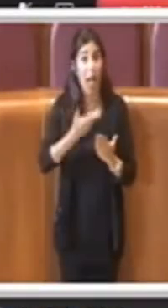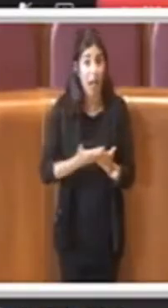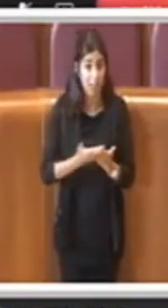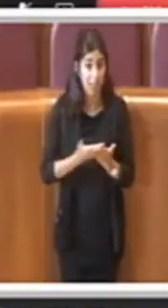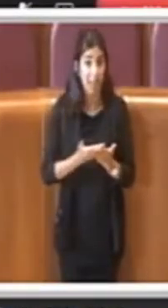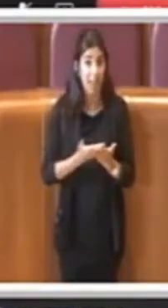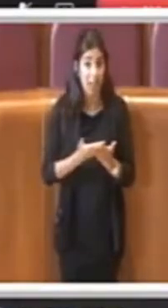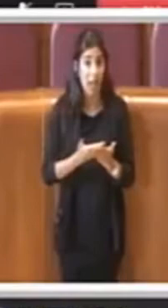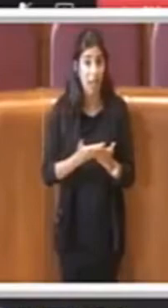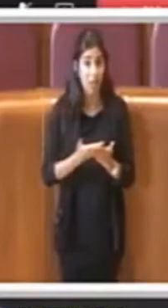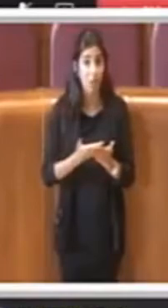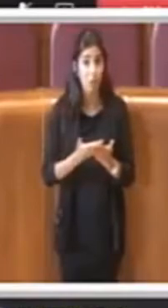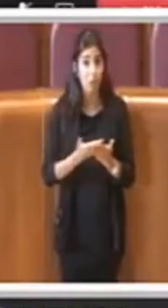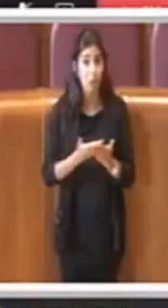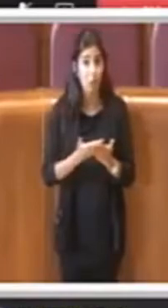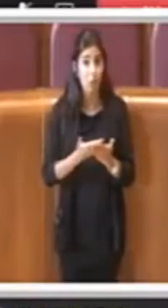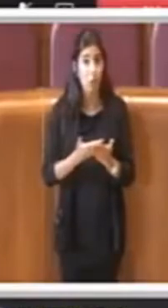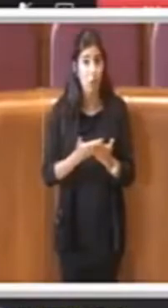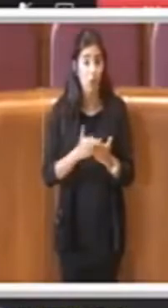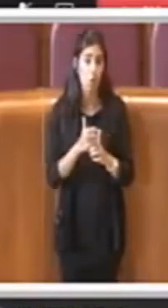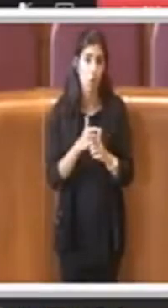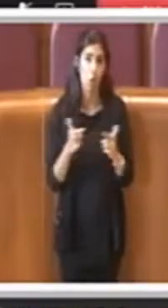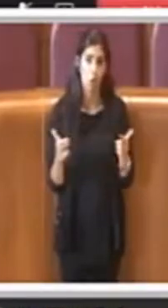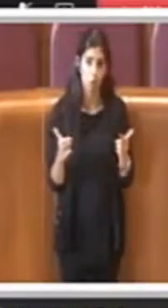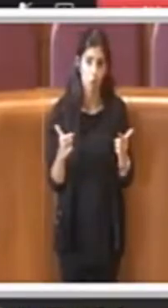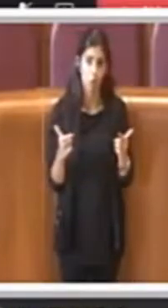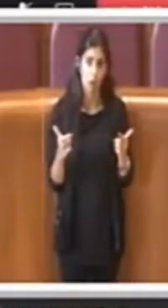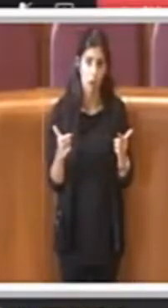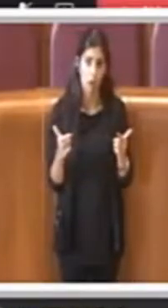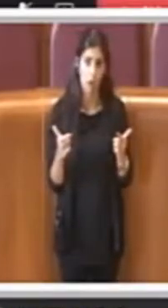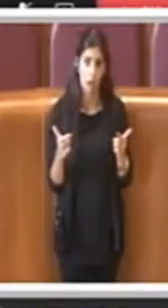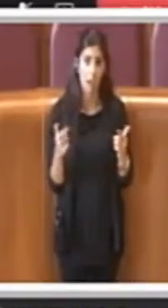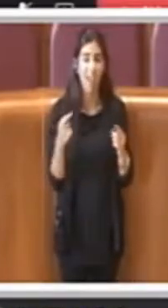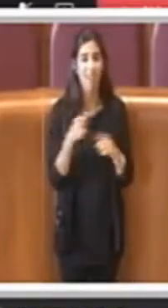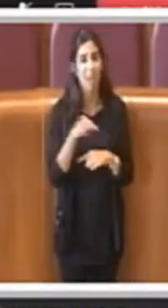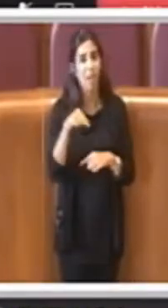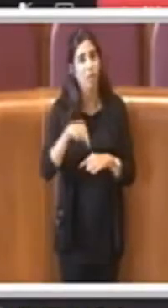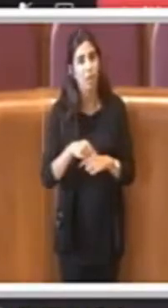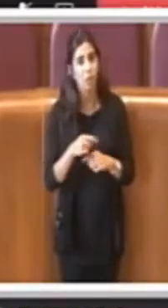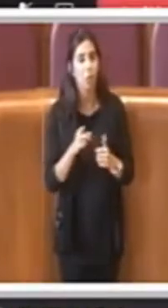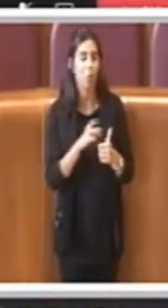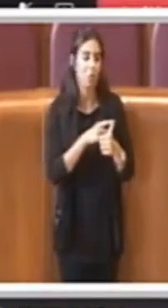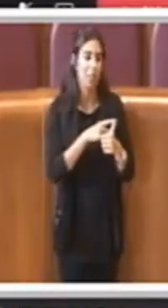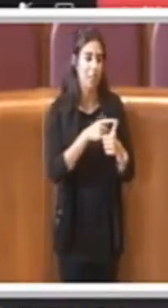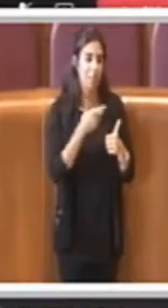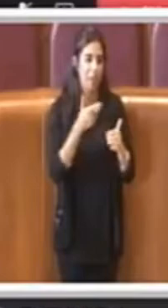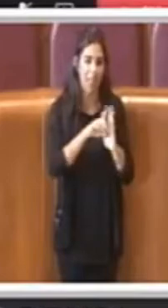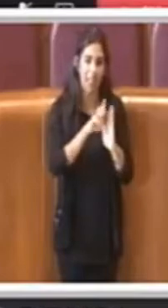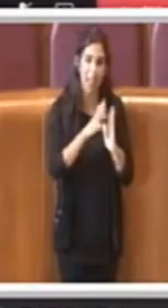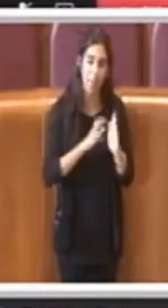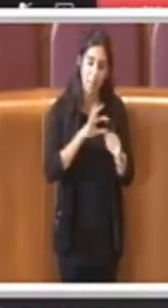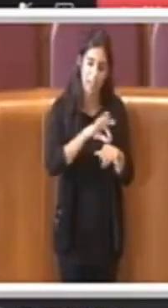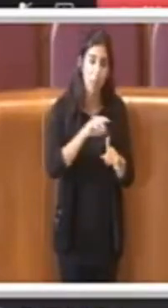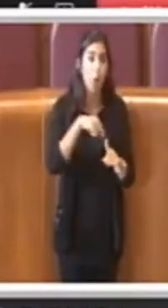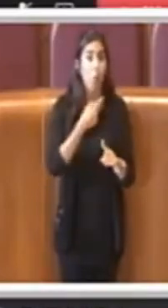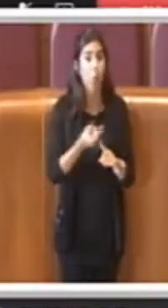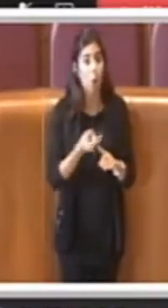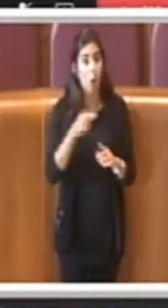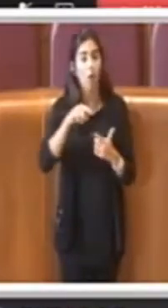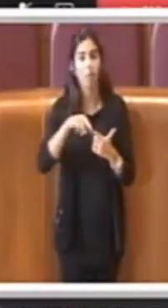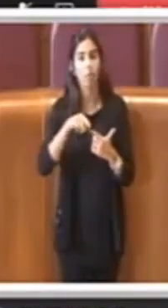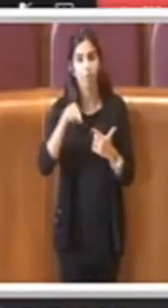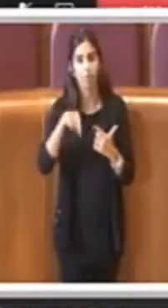poter finalmente, invece, prima con la delibera di indirizzo e poi con questa, riuscire a declinare e delineare meglio quello che è